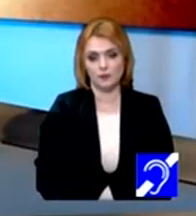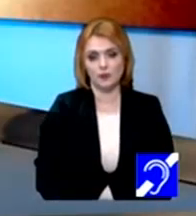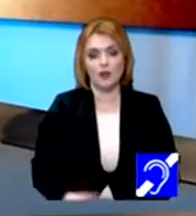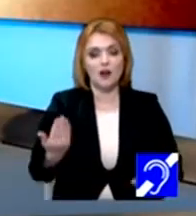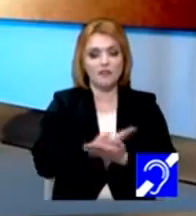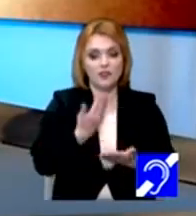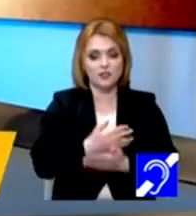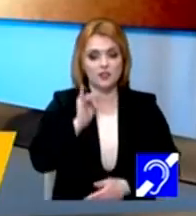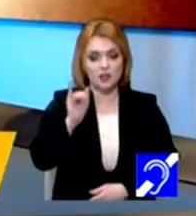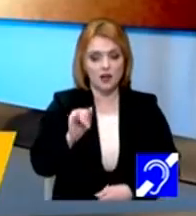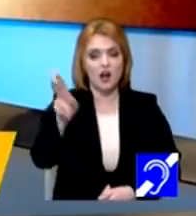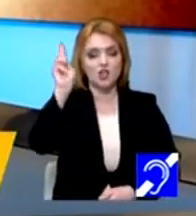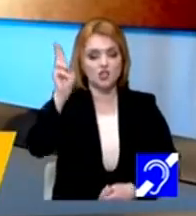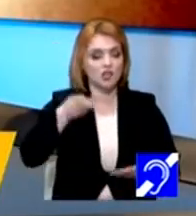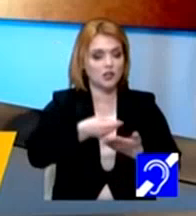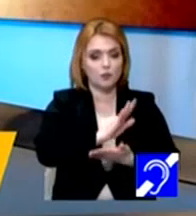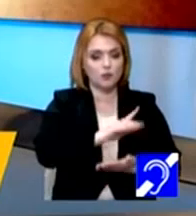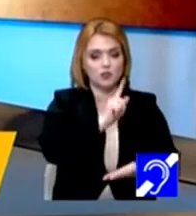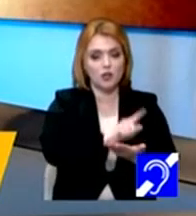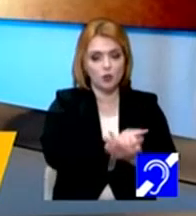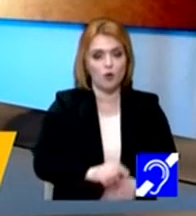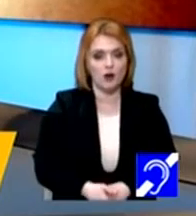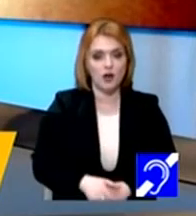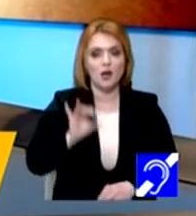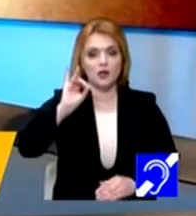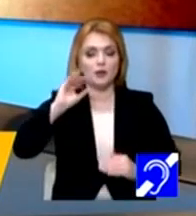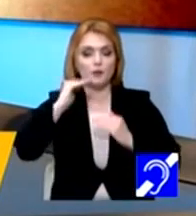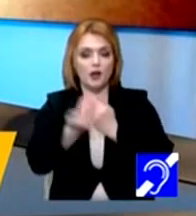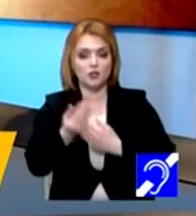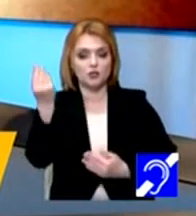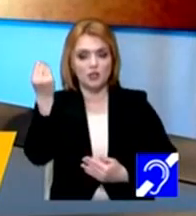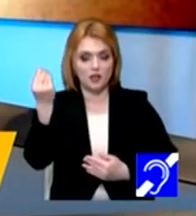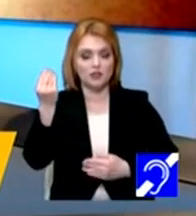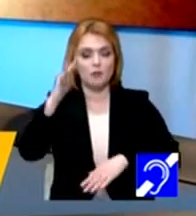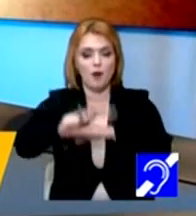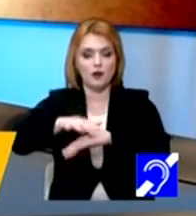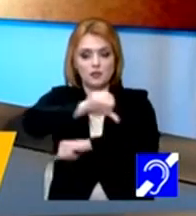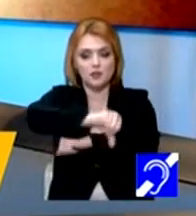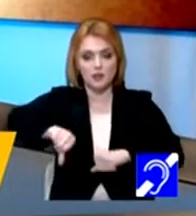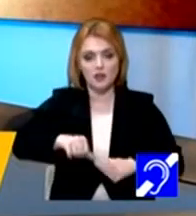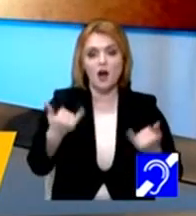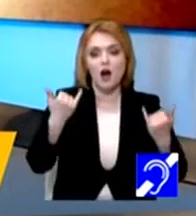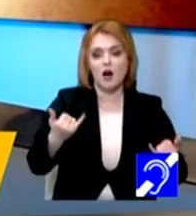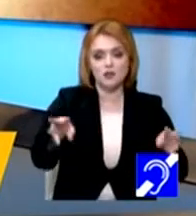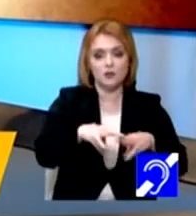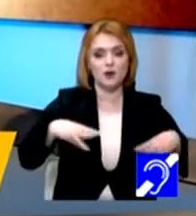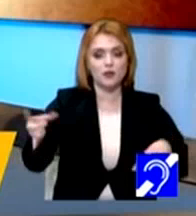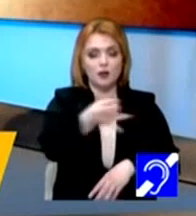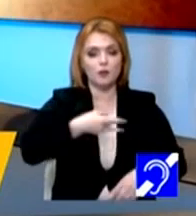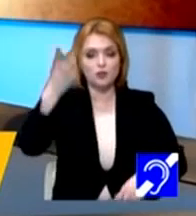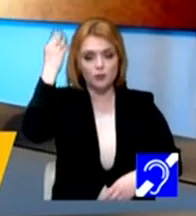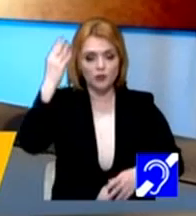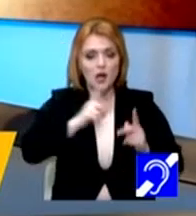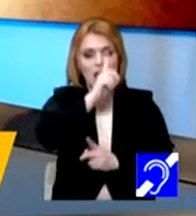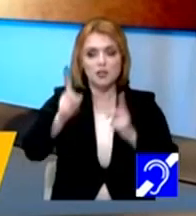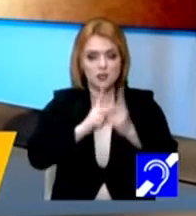Veste proastă pentru cei care nu-și plătesc impozitele și ascund banii în conturi din străinătate. Astăzi, Parlamentul Republicii Moldova a